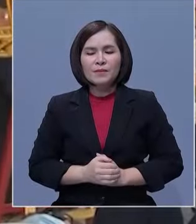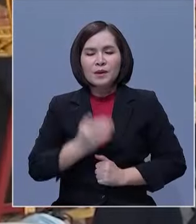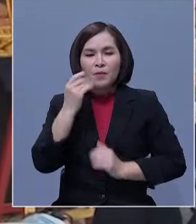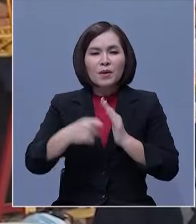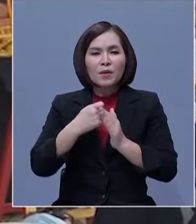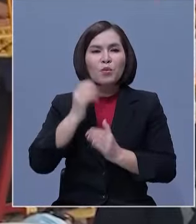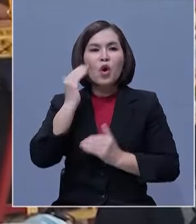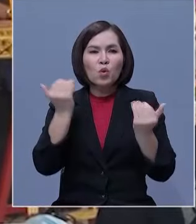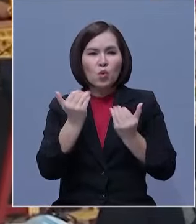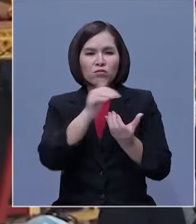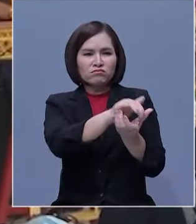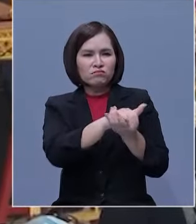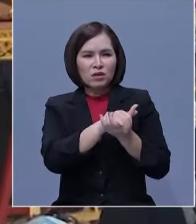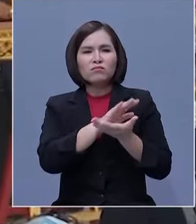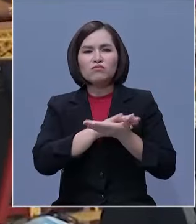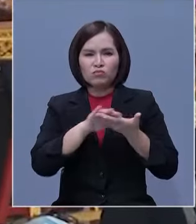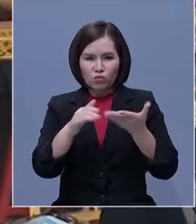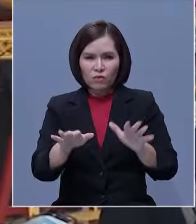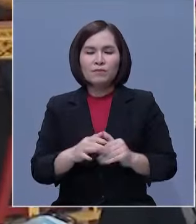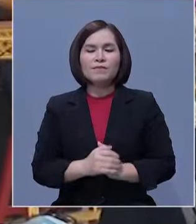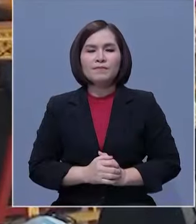ว่าลูกชายมีครอบครัวแล้วนะครับ